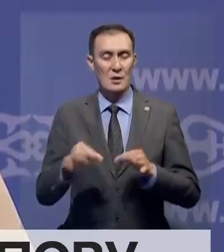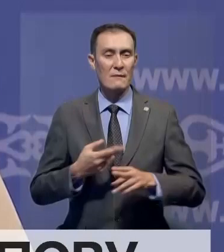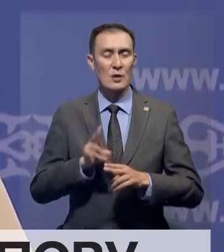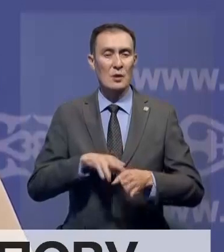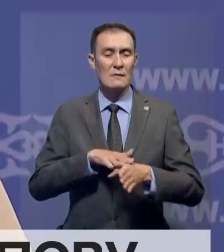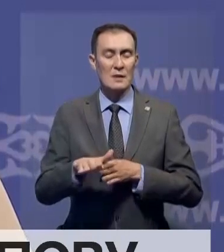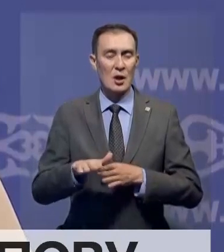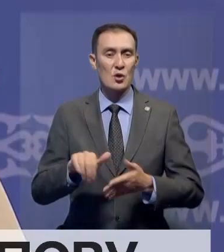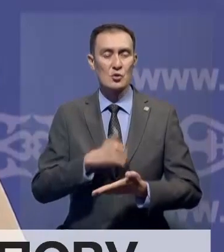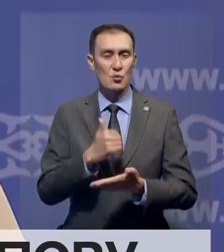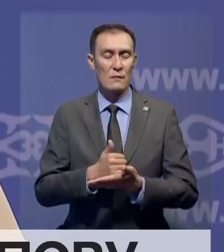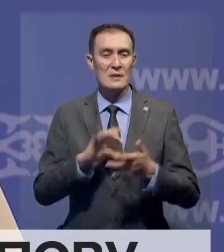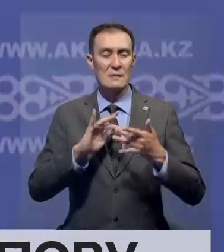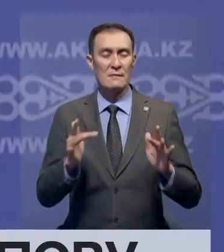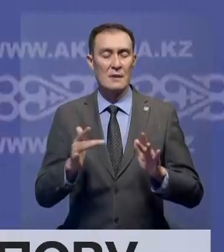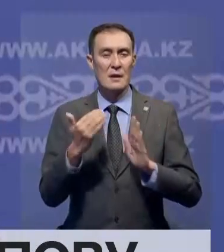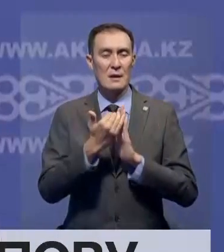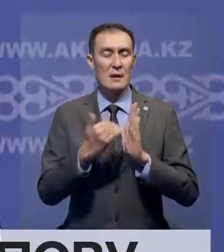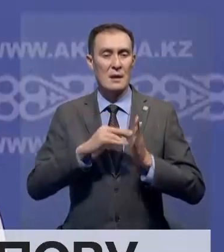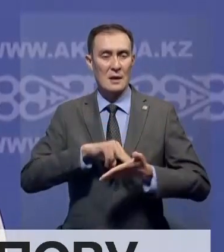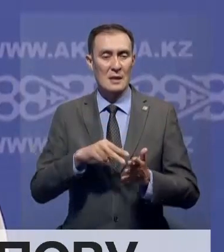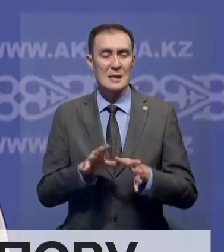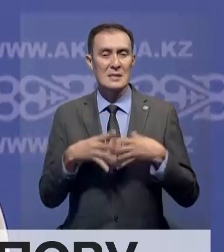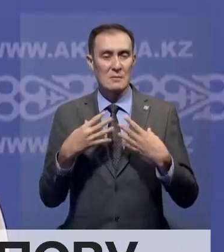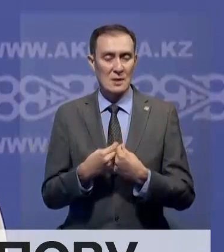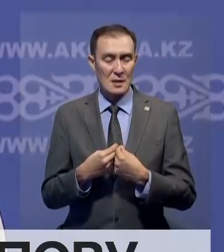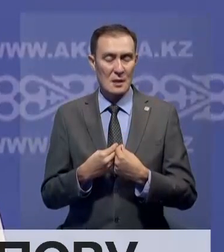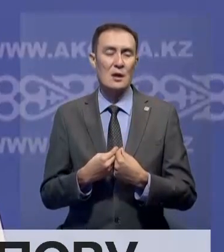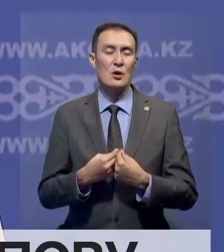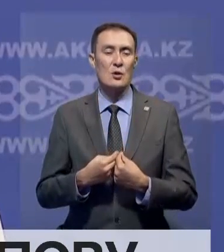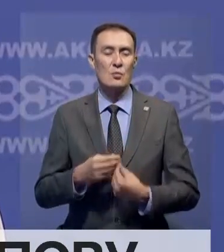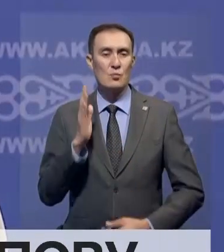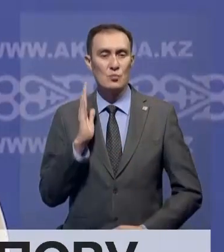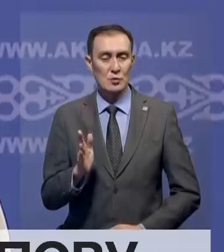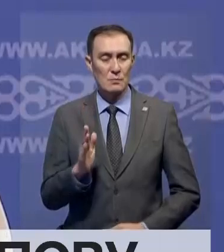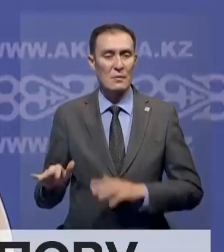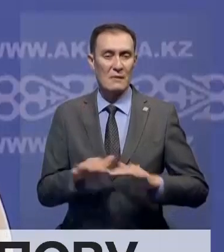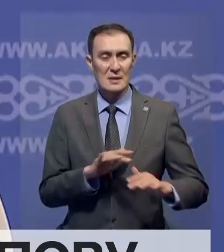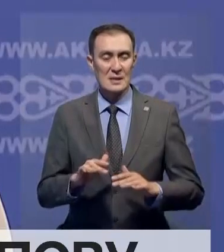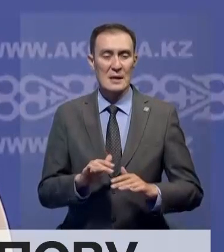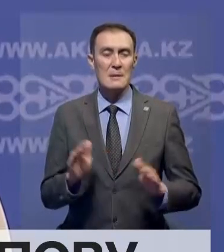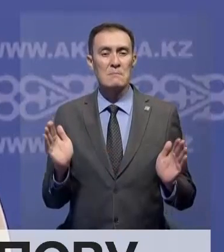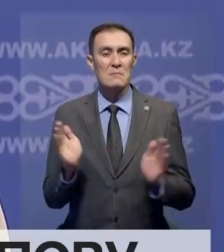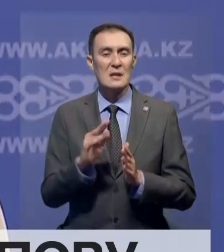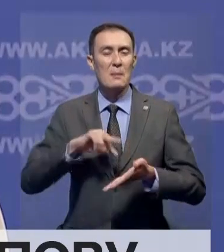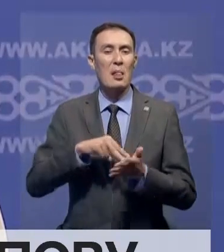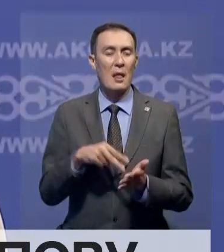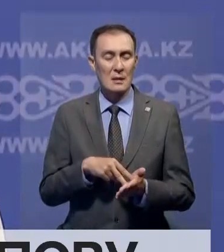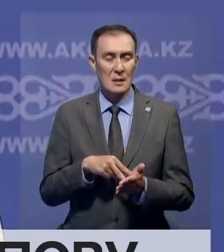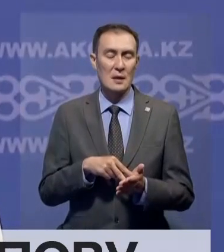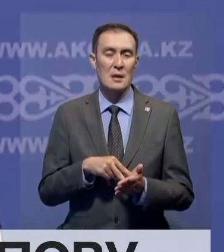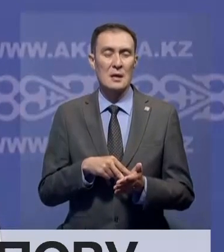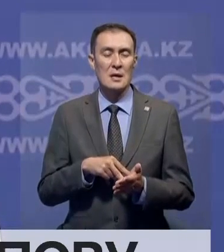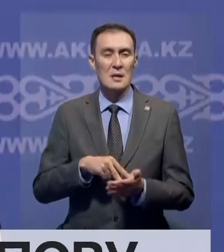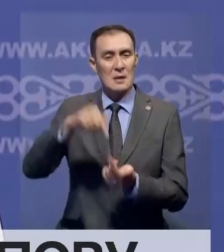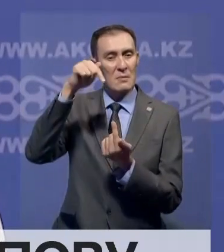реализуются на базе цифровой карты семьи. Здесь мы говорим о том, что будет проводиться микромоделирование